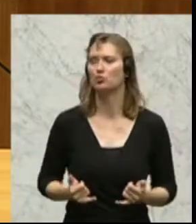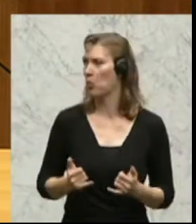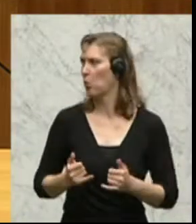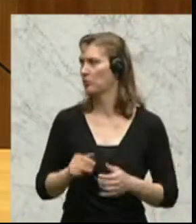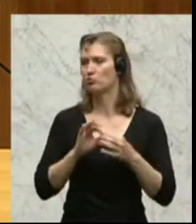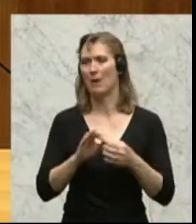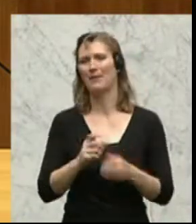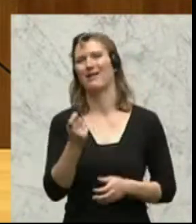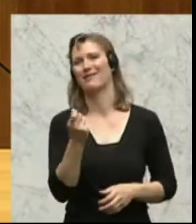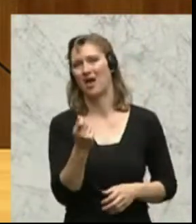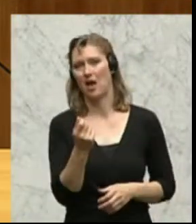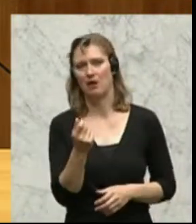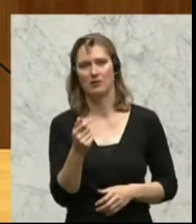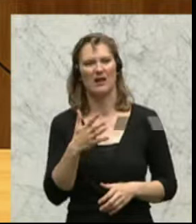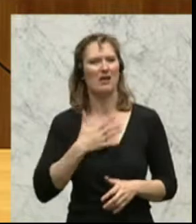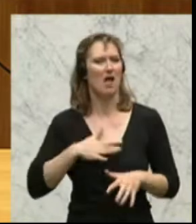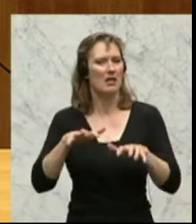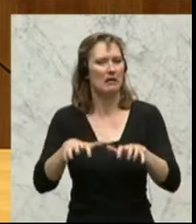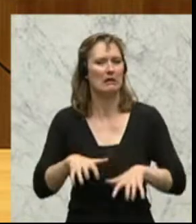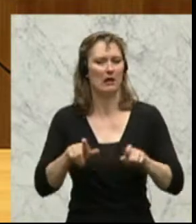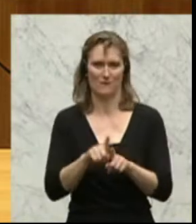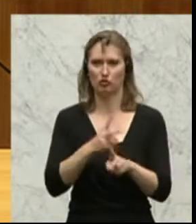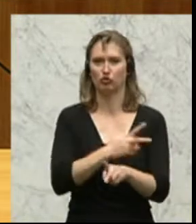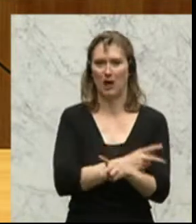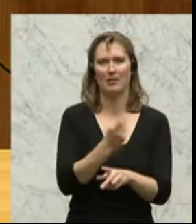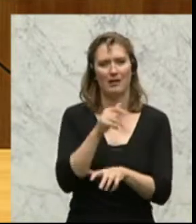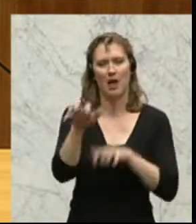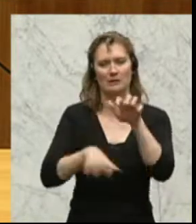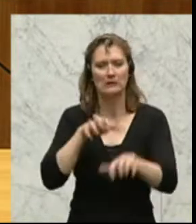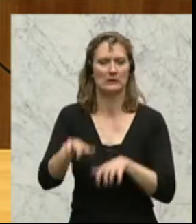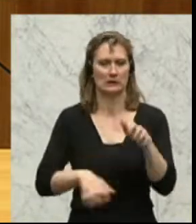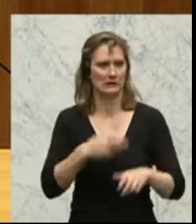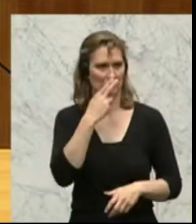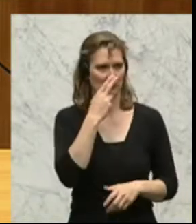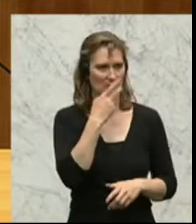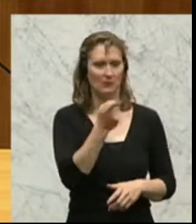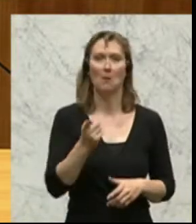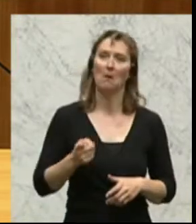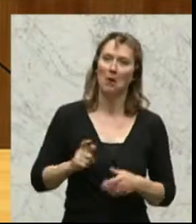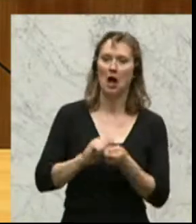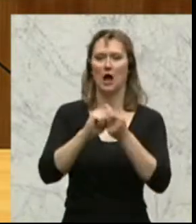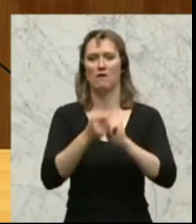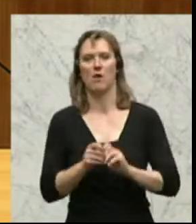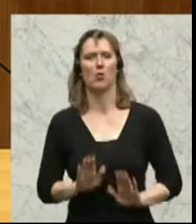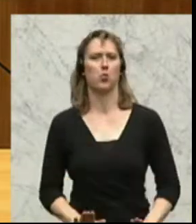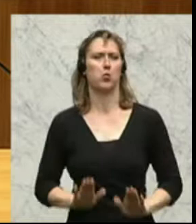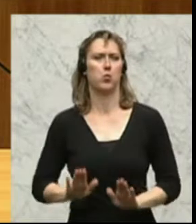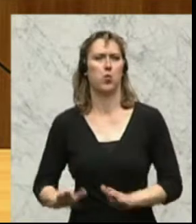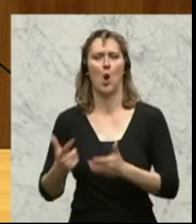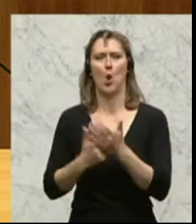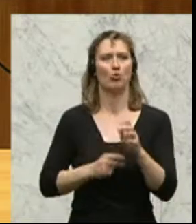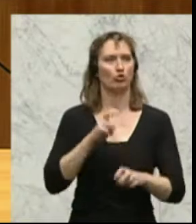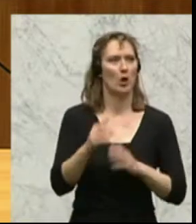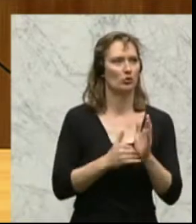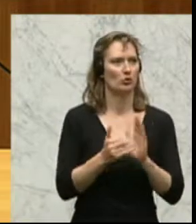so gierig ist wie der Staat. Das sehen Sie genau an der Trägheit bei der Reform des Lohnsteuersystems.